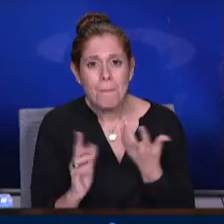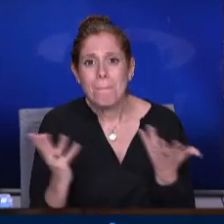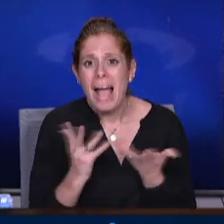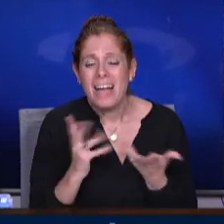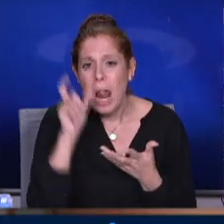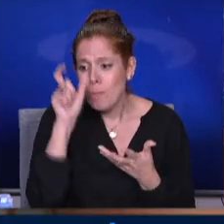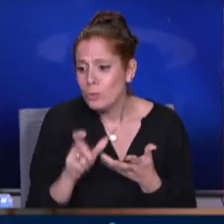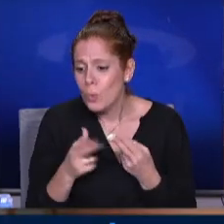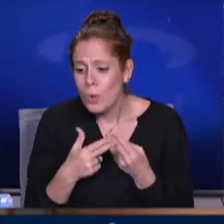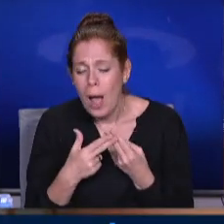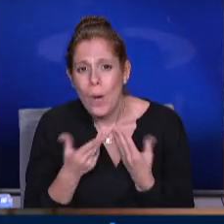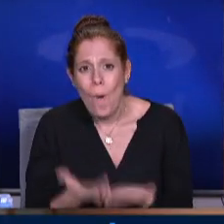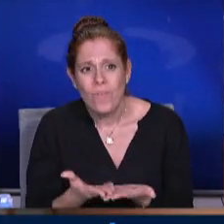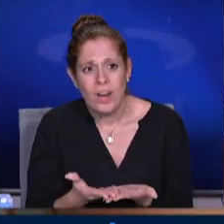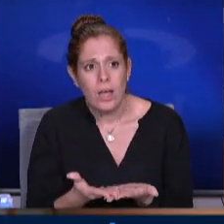קרוב אליך.